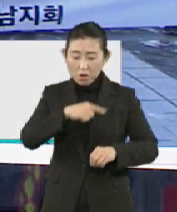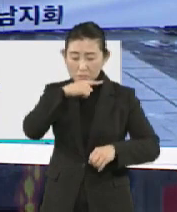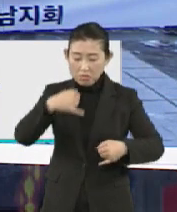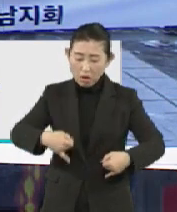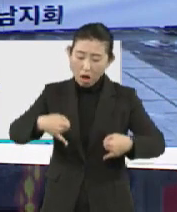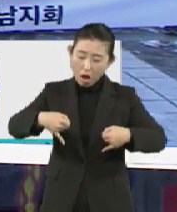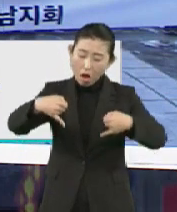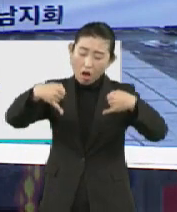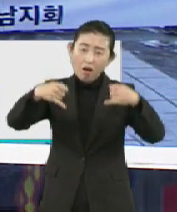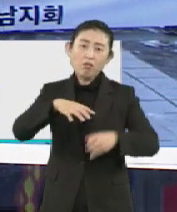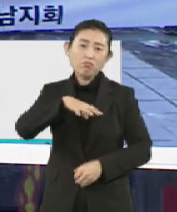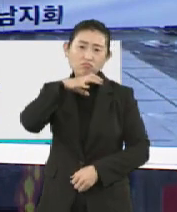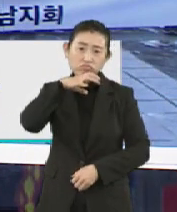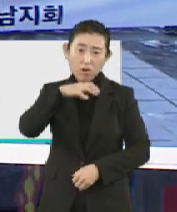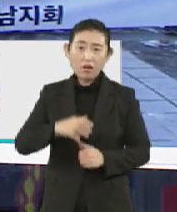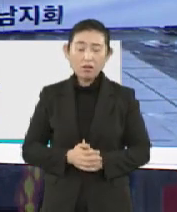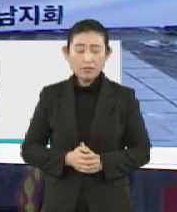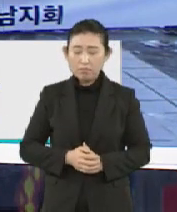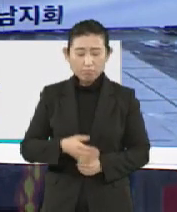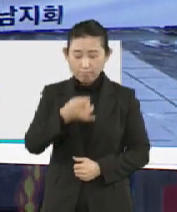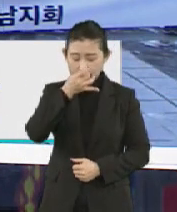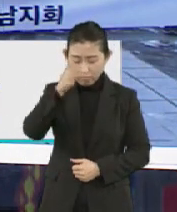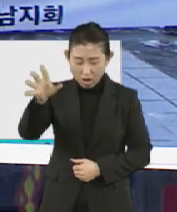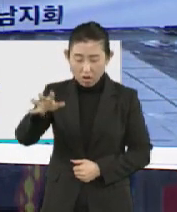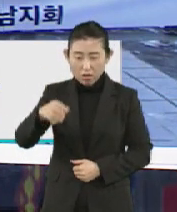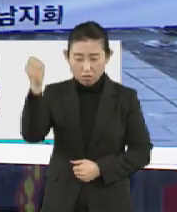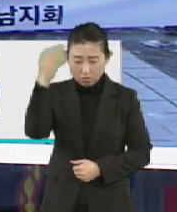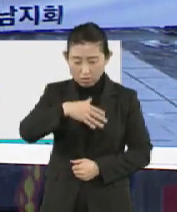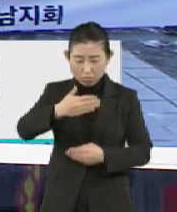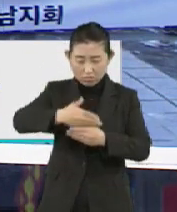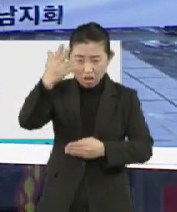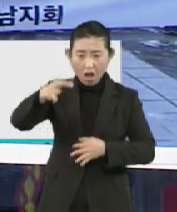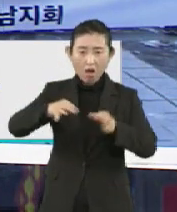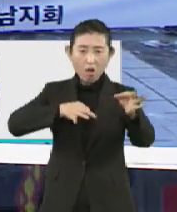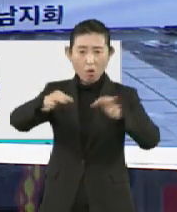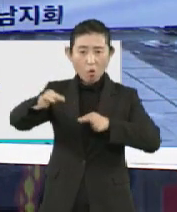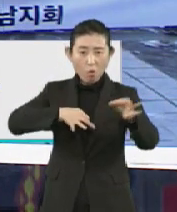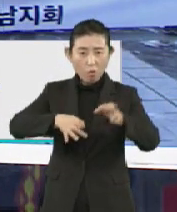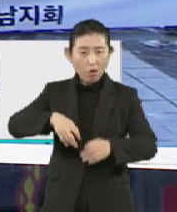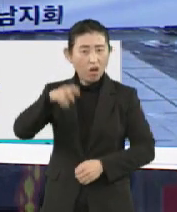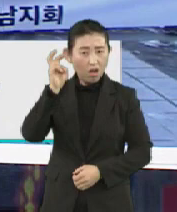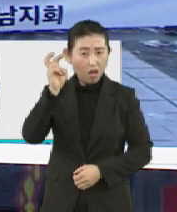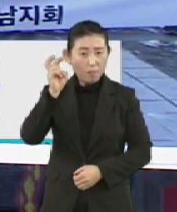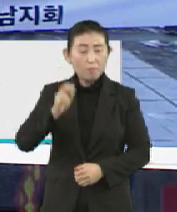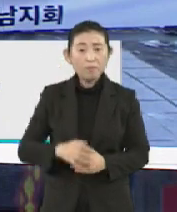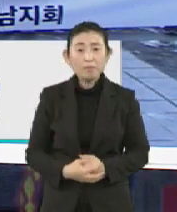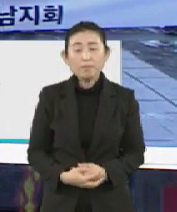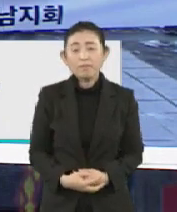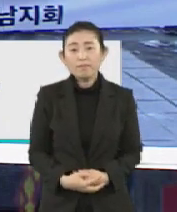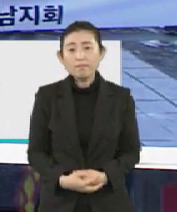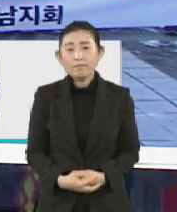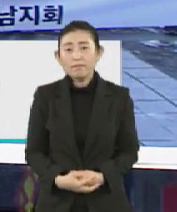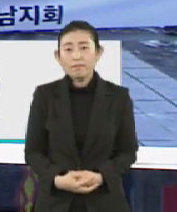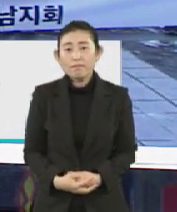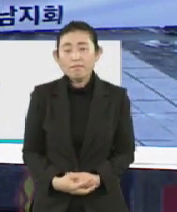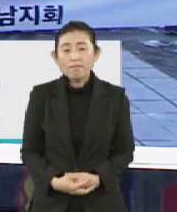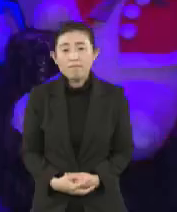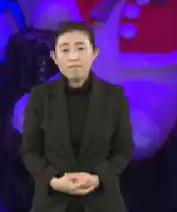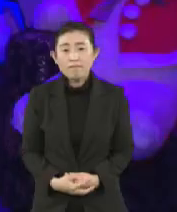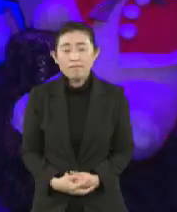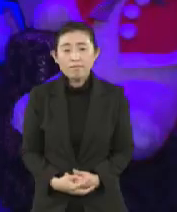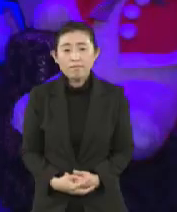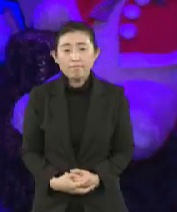불만이 터져나오면서 영업 강행 등 집단 반발로 이어질 조짐이 나타나고 있습니다. 조혜영 기자의 보도입니다.